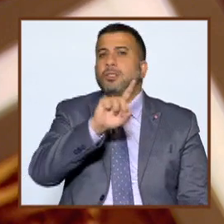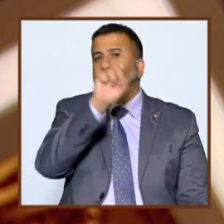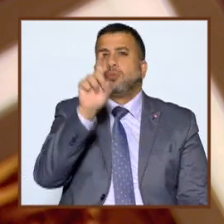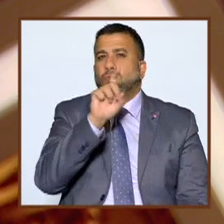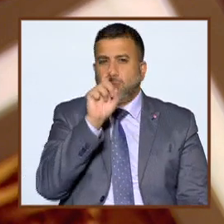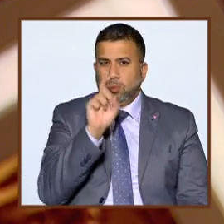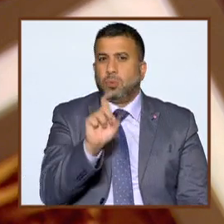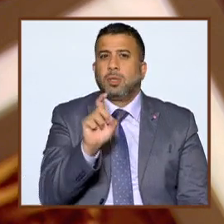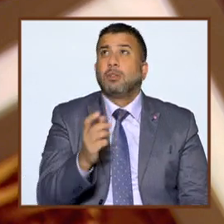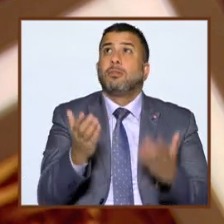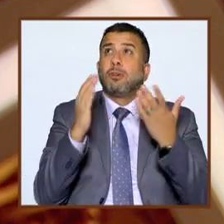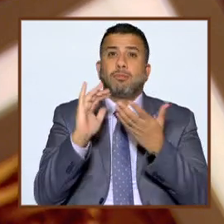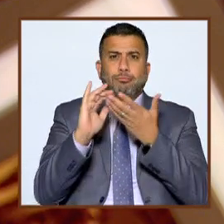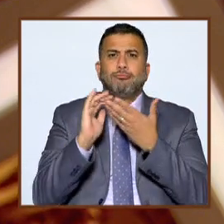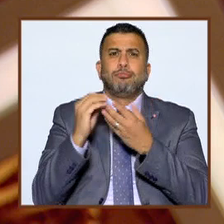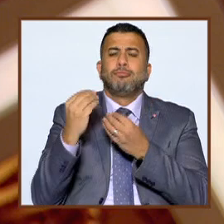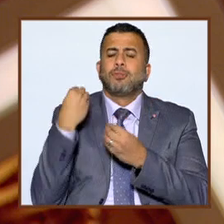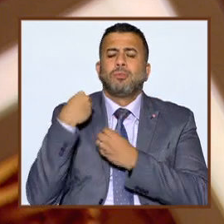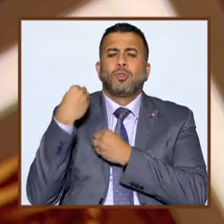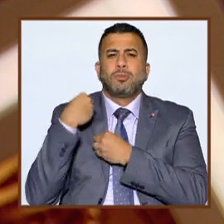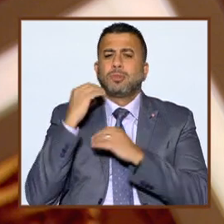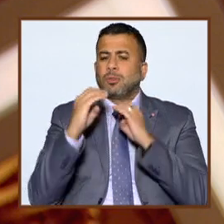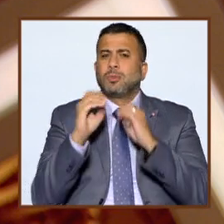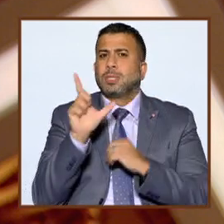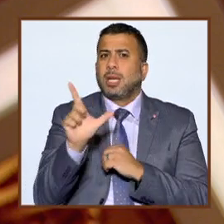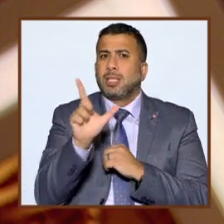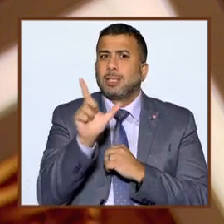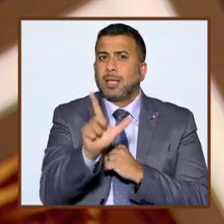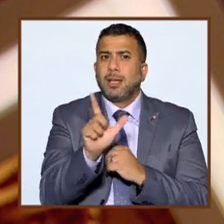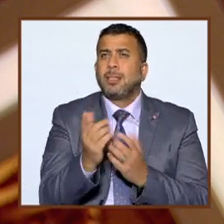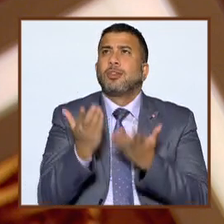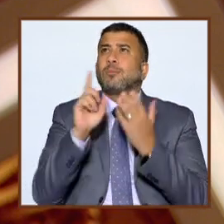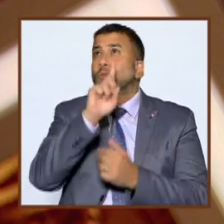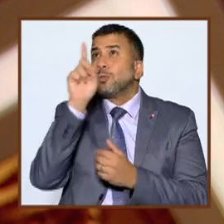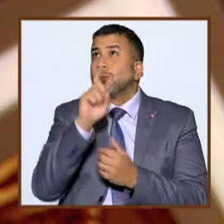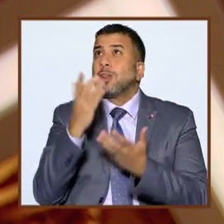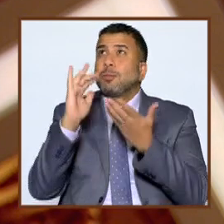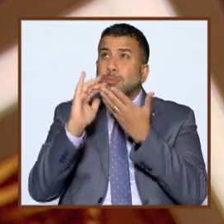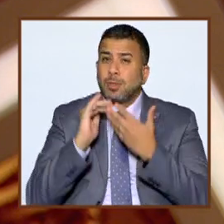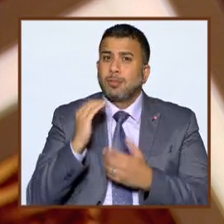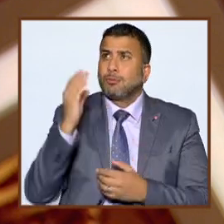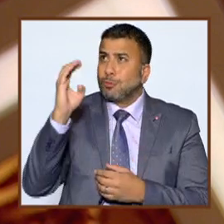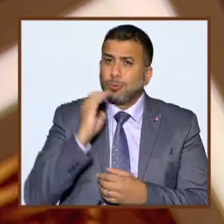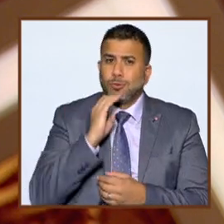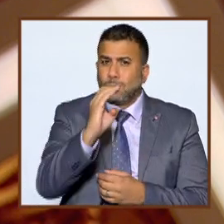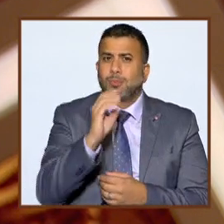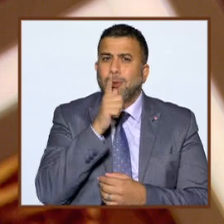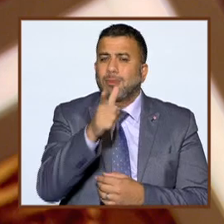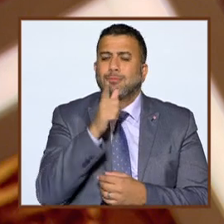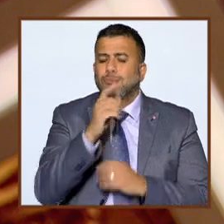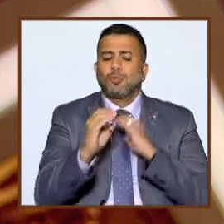أسأل الله تعالى أن يجمع لي بين الصواب والثواب، كما أسأله جل وعلا التوفيق والتسديد في